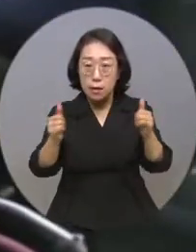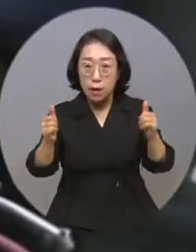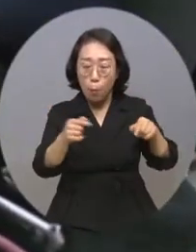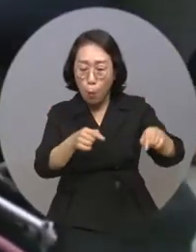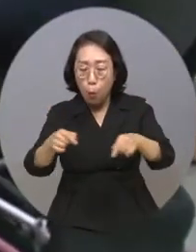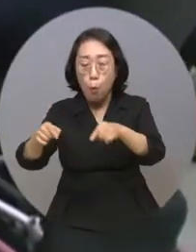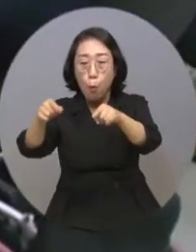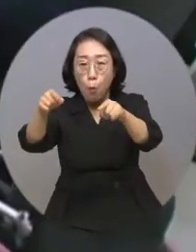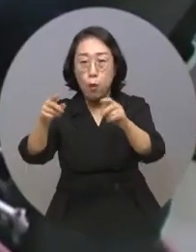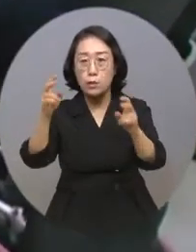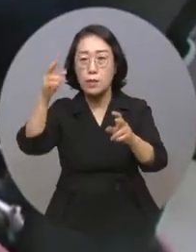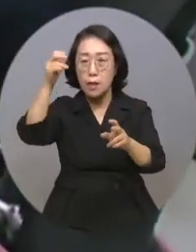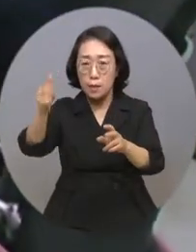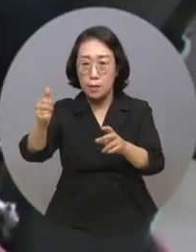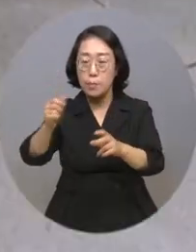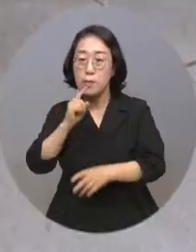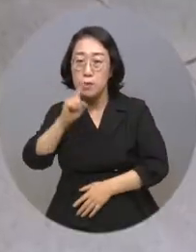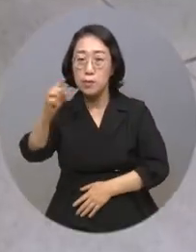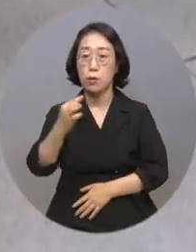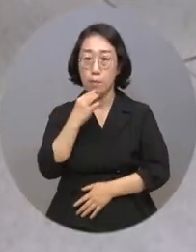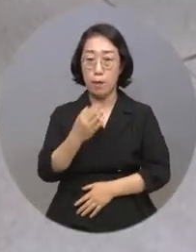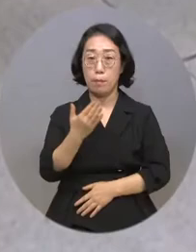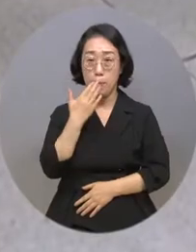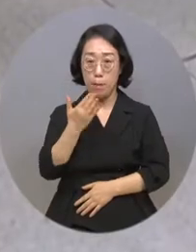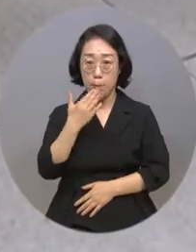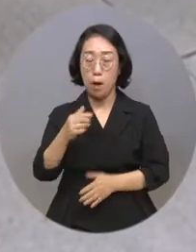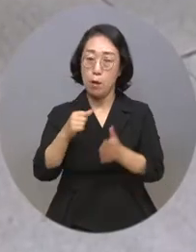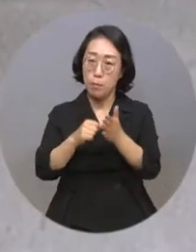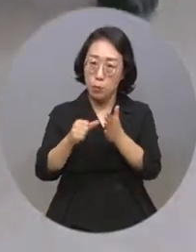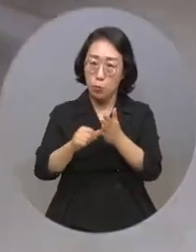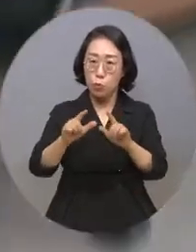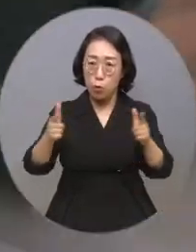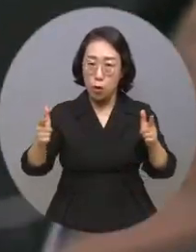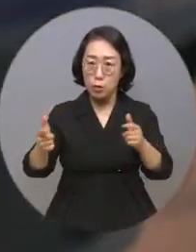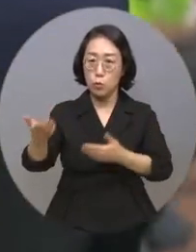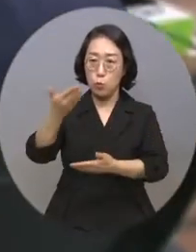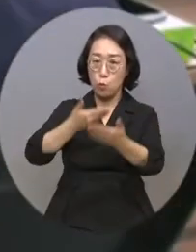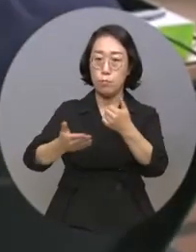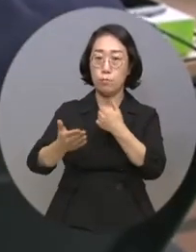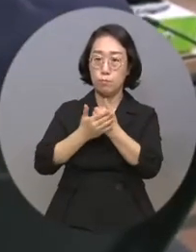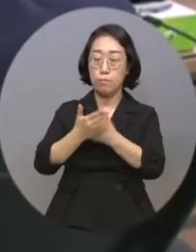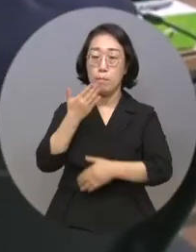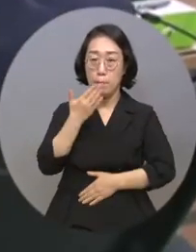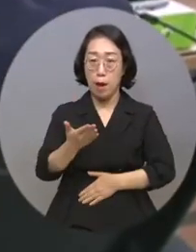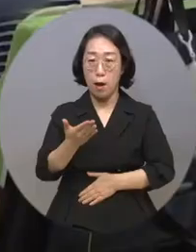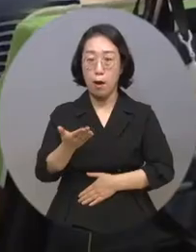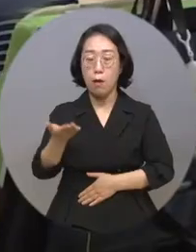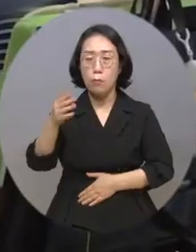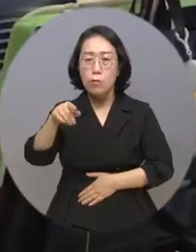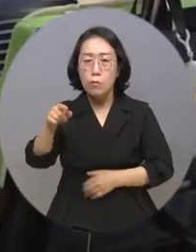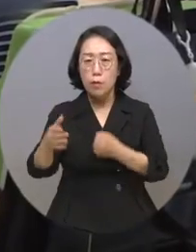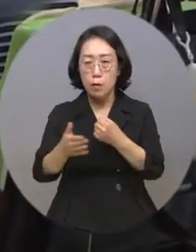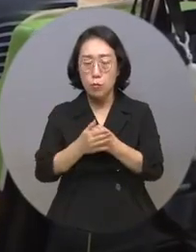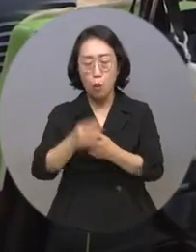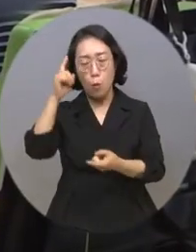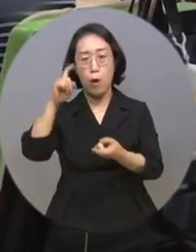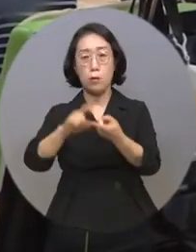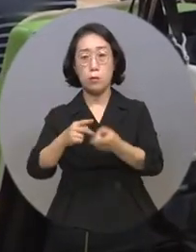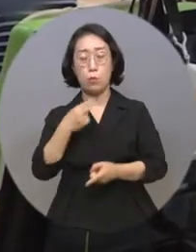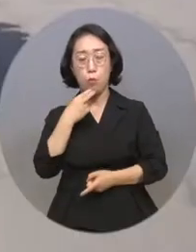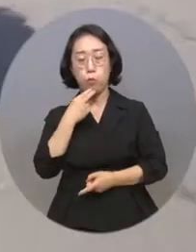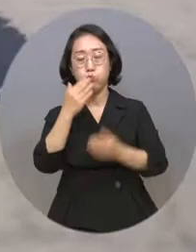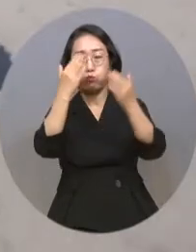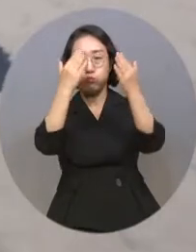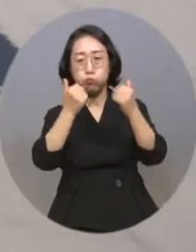통해서만 직업 세간에 필요한 보조공학기기 와 장비를 지원받을 수 있었습니다 이로 인해 사업주에 관심이 부족한